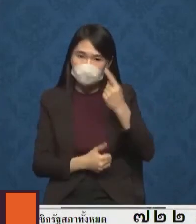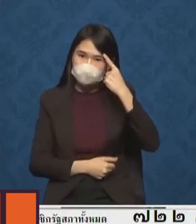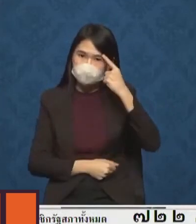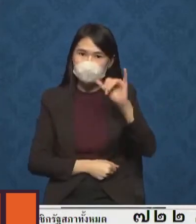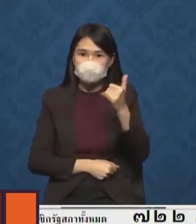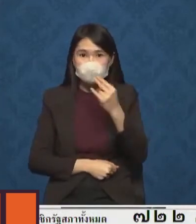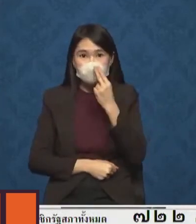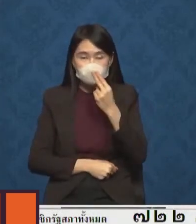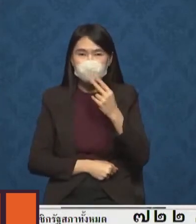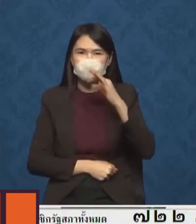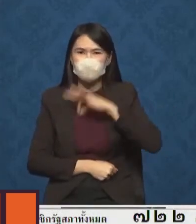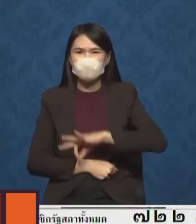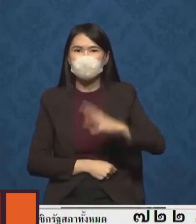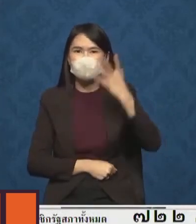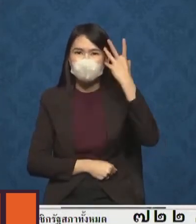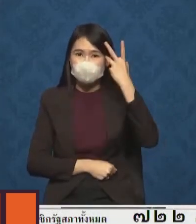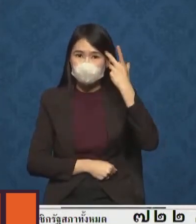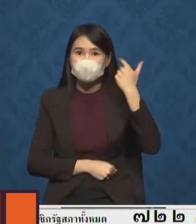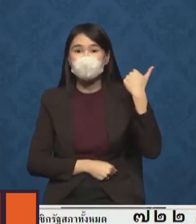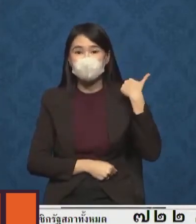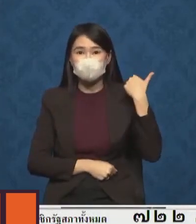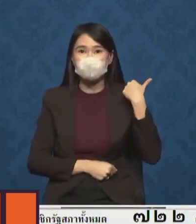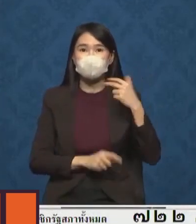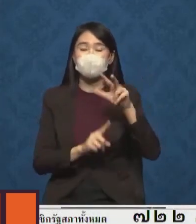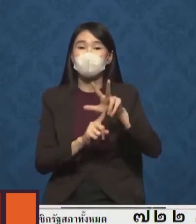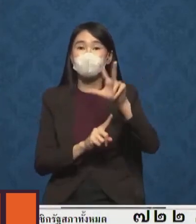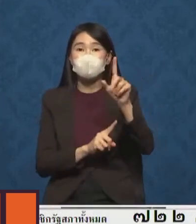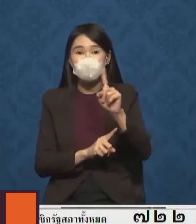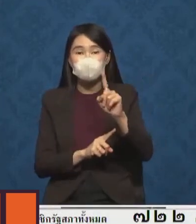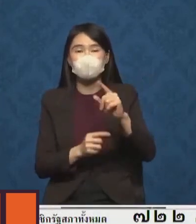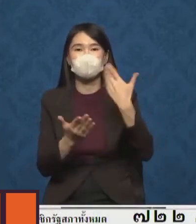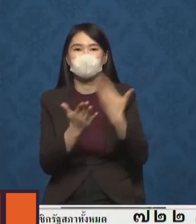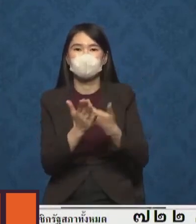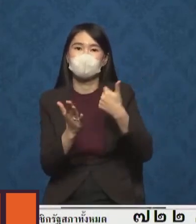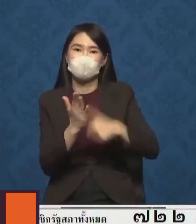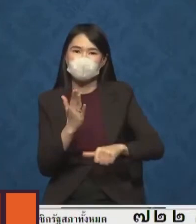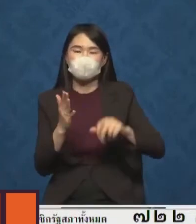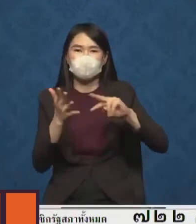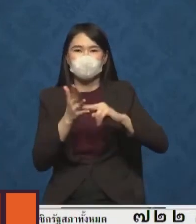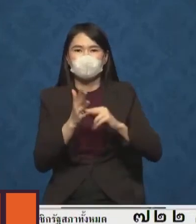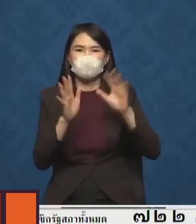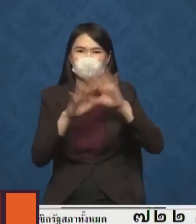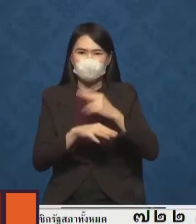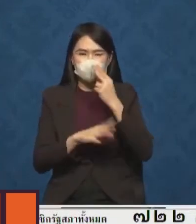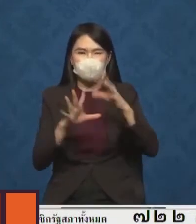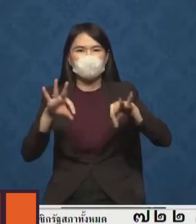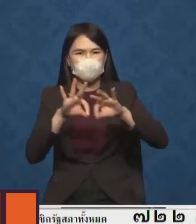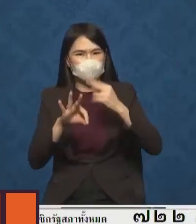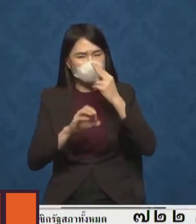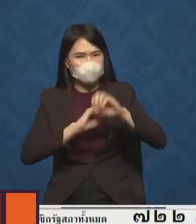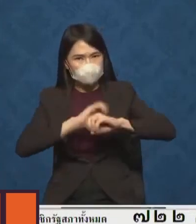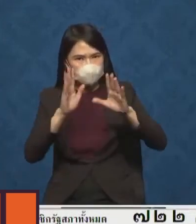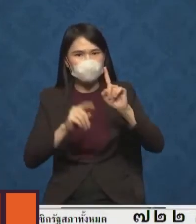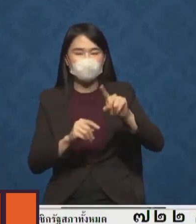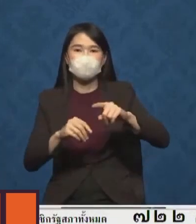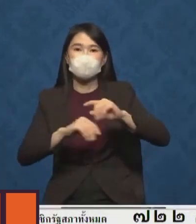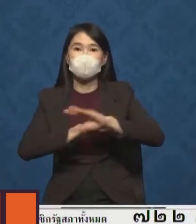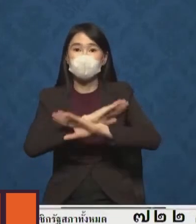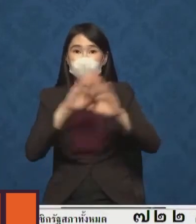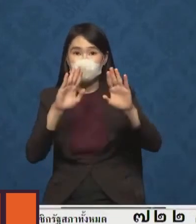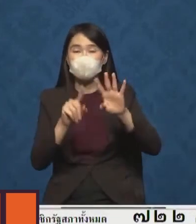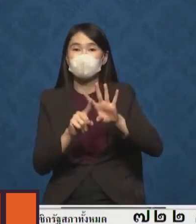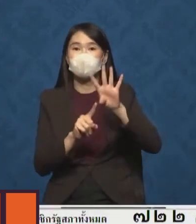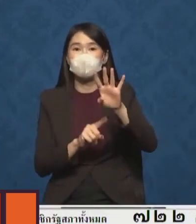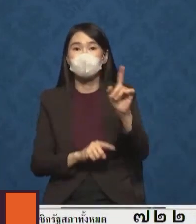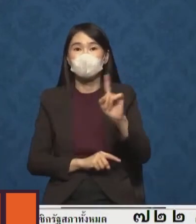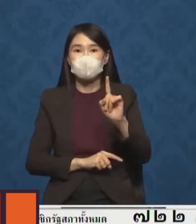เป็นสงที่หน้ากังวลข้อที่สามกคือการมีนี่สินร้นพ้นตัวครับอัี้กชัดครับวต้เริ่มแล้วขอดิ